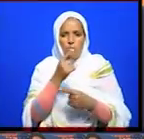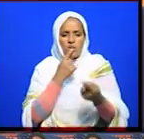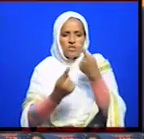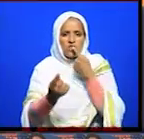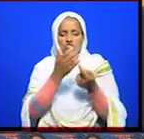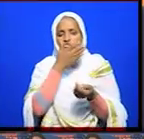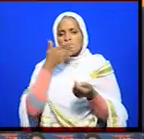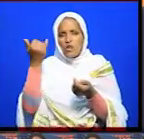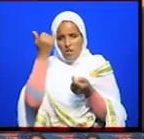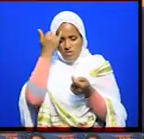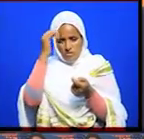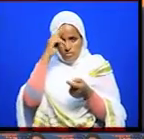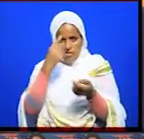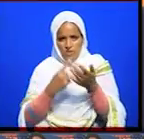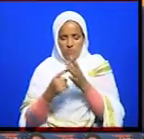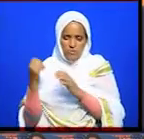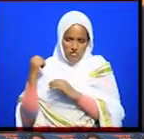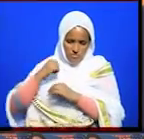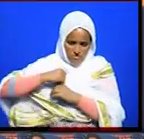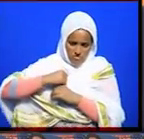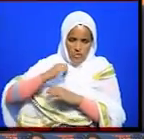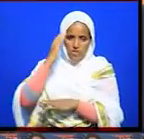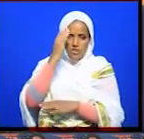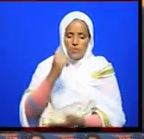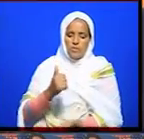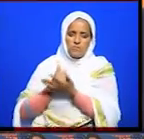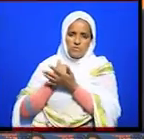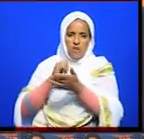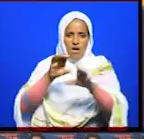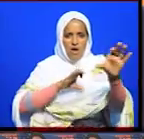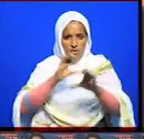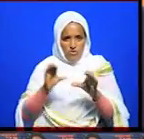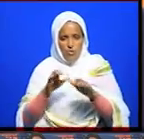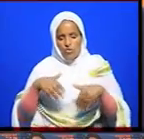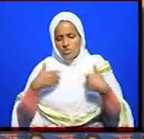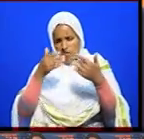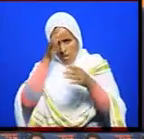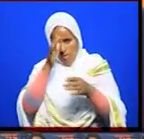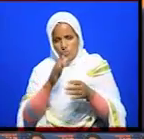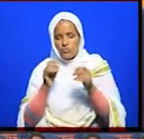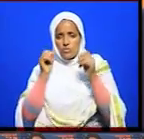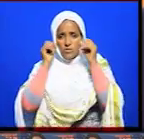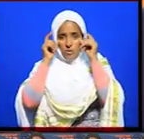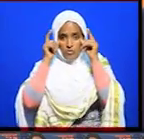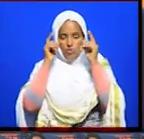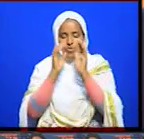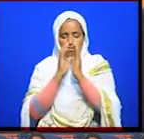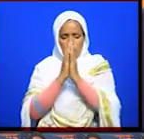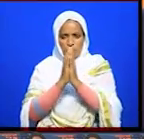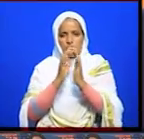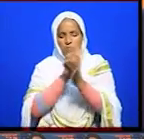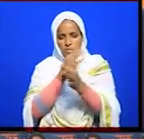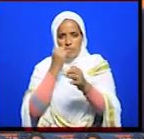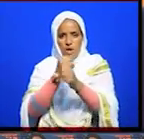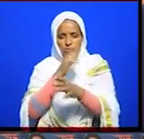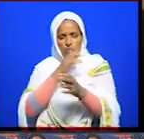በየትኛው ፈሊጥ ገብቼ ባናገር ይመቻል ይበጃል የሚለውን ነገር አንግበው እግዚአብሔርን አጋዥ አድርገው ንስሐ